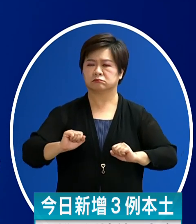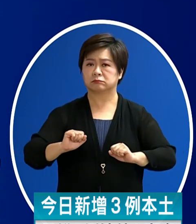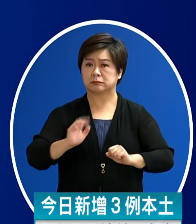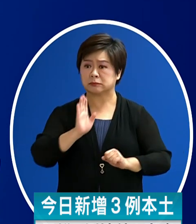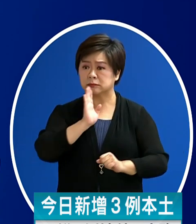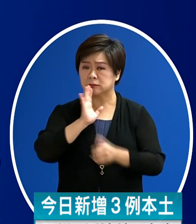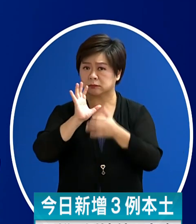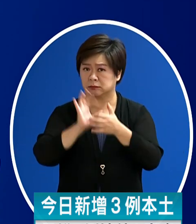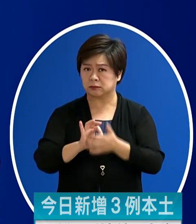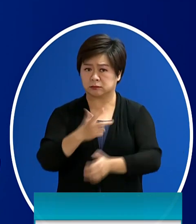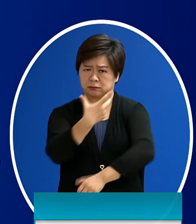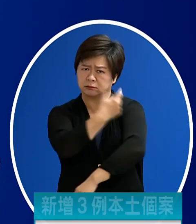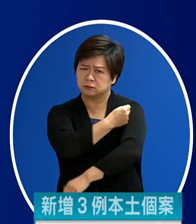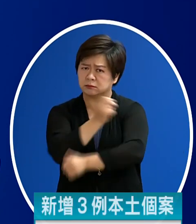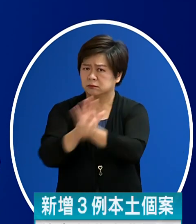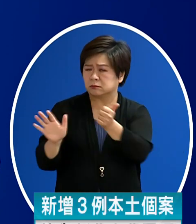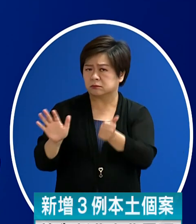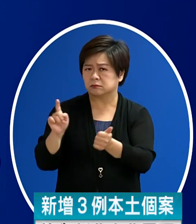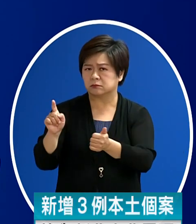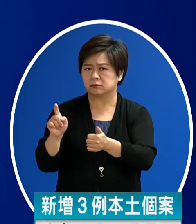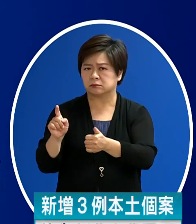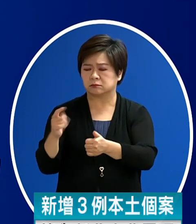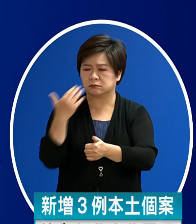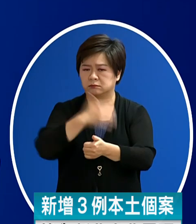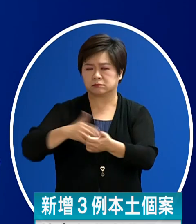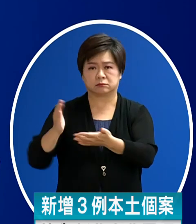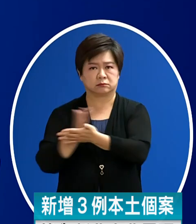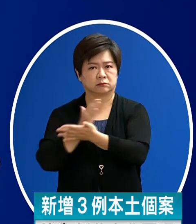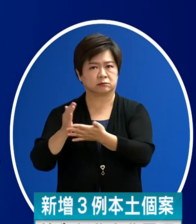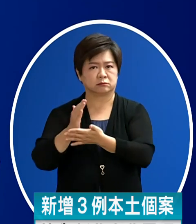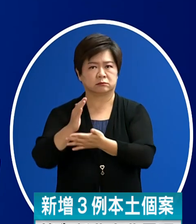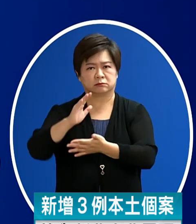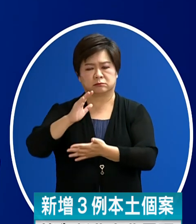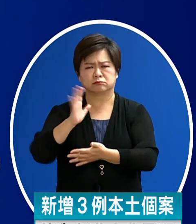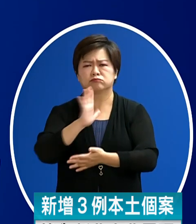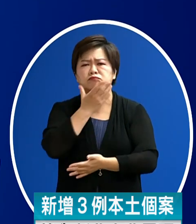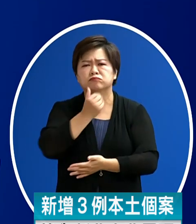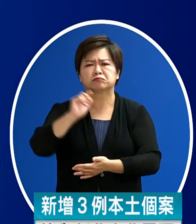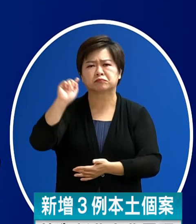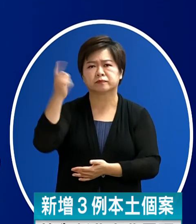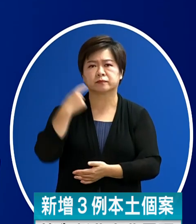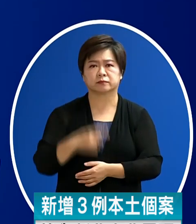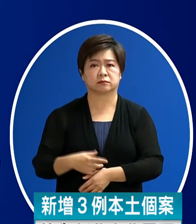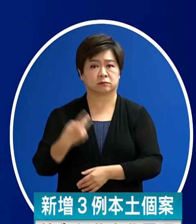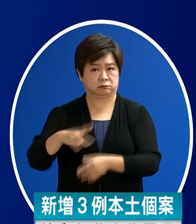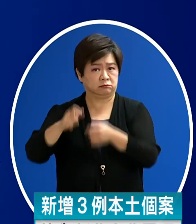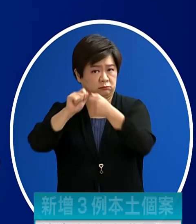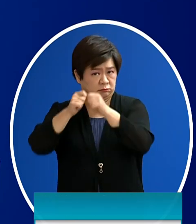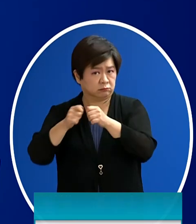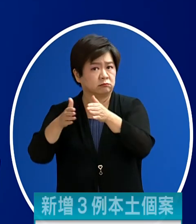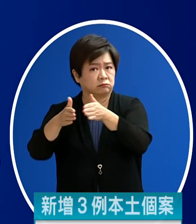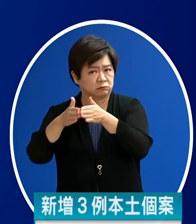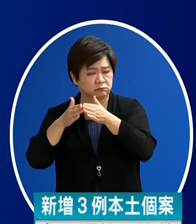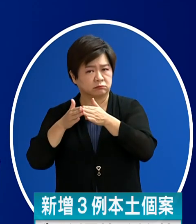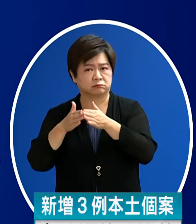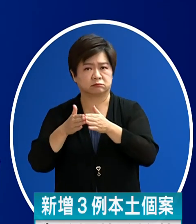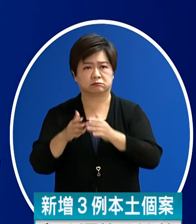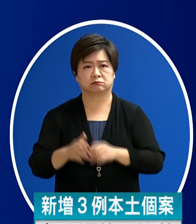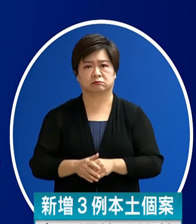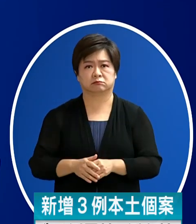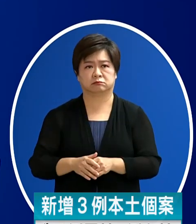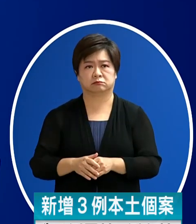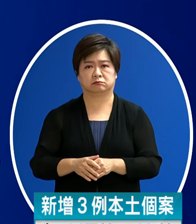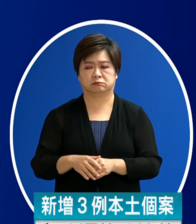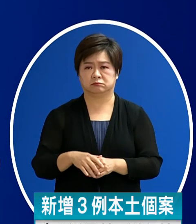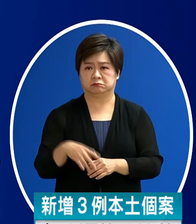是不是因这他的疾病的诊断到底是什么，可能还要再做进一步的一个了解啦，那是不是跟这个